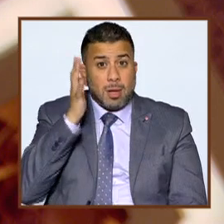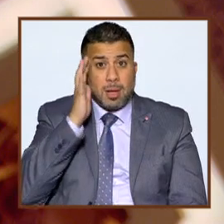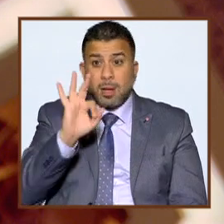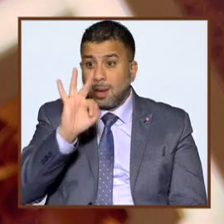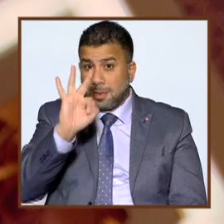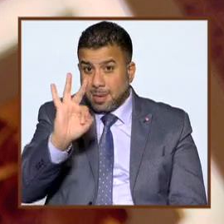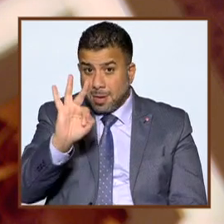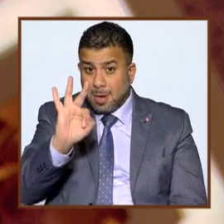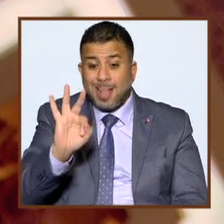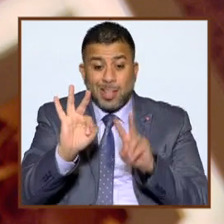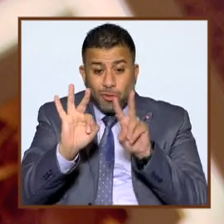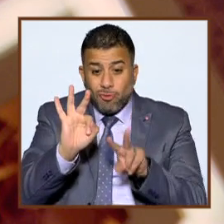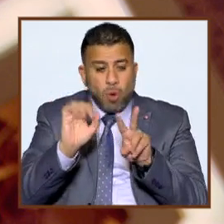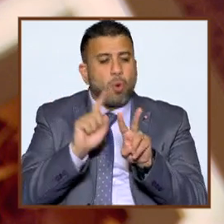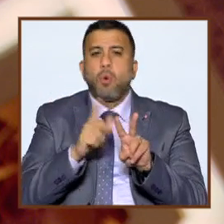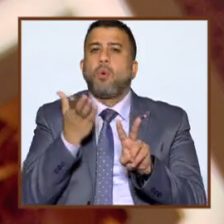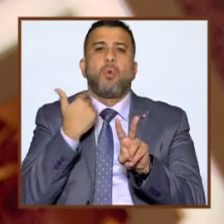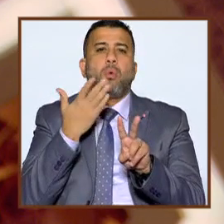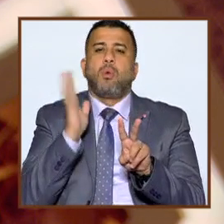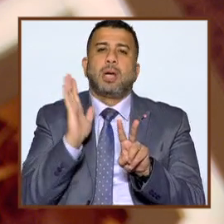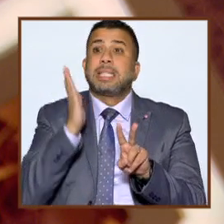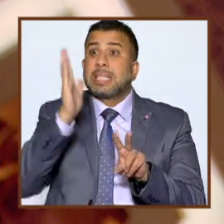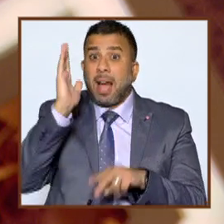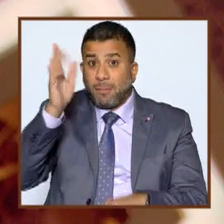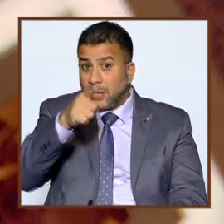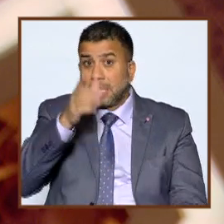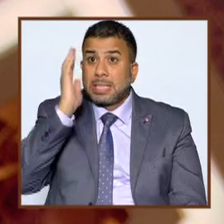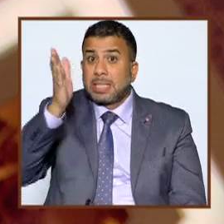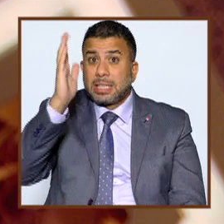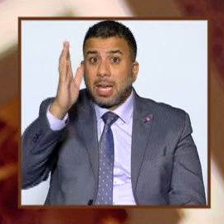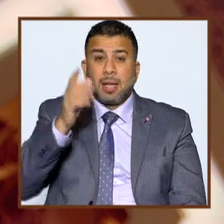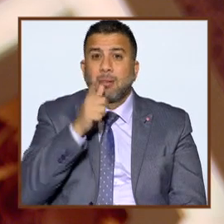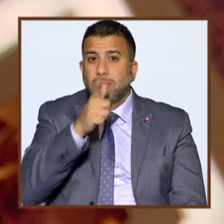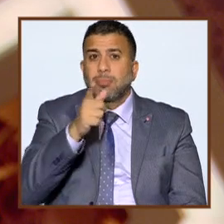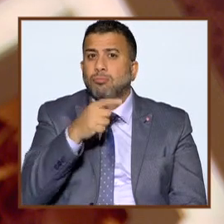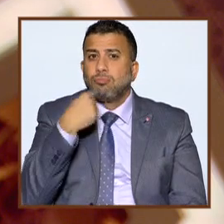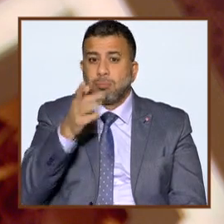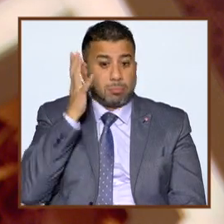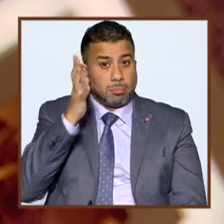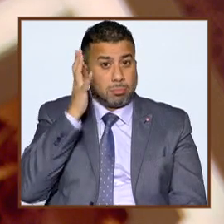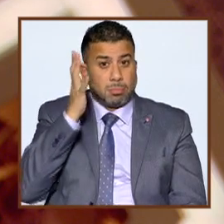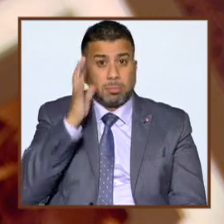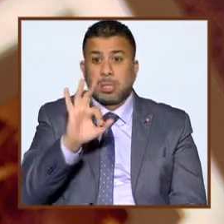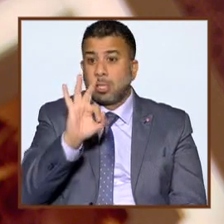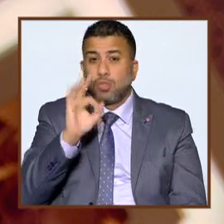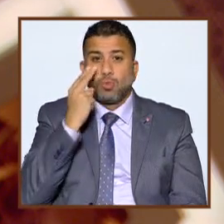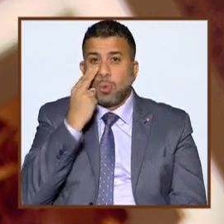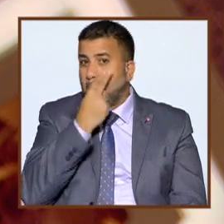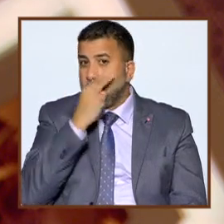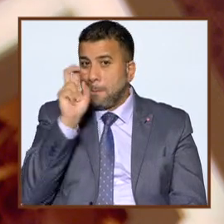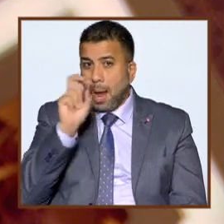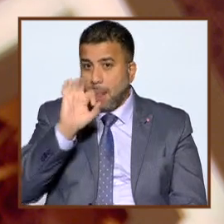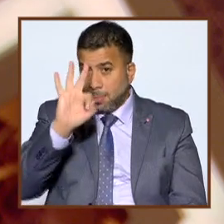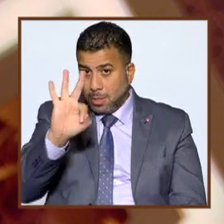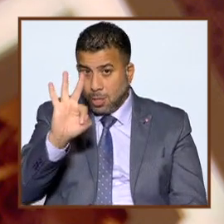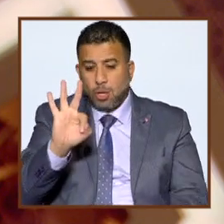السنة البعدية سنة المغرب في السفر، فأنت قلتي لي قبل قليل بأنك صليت سنة المغرب وبعدين